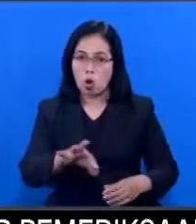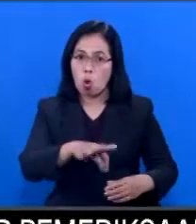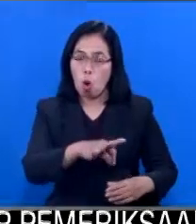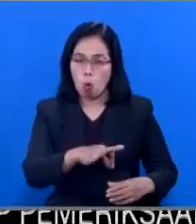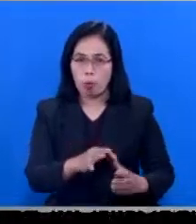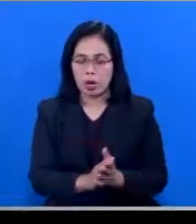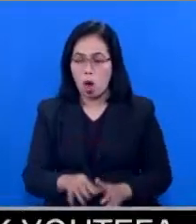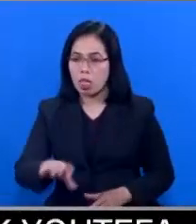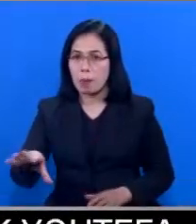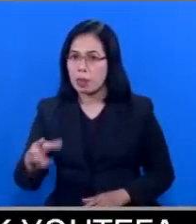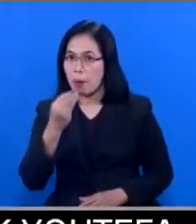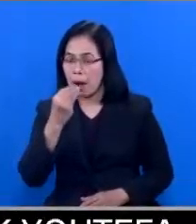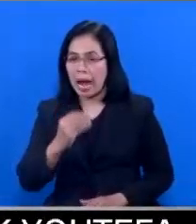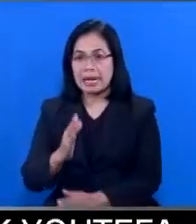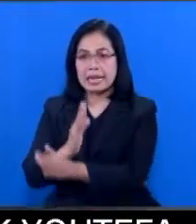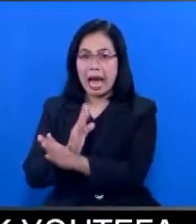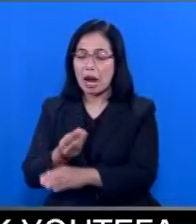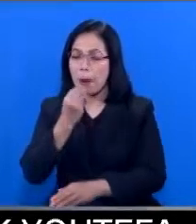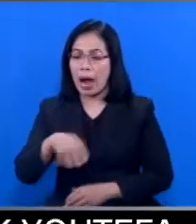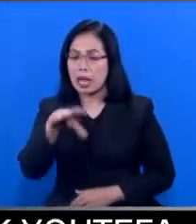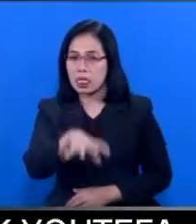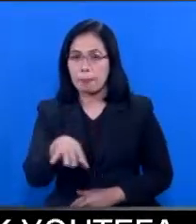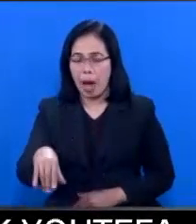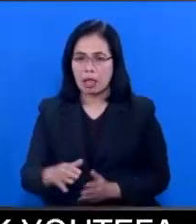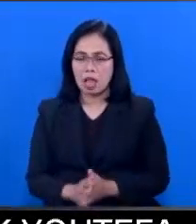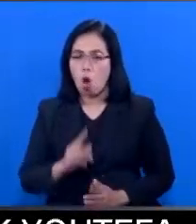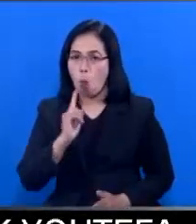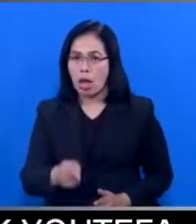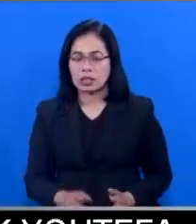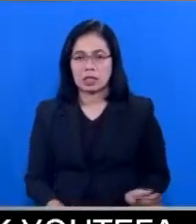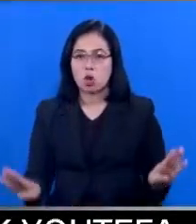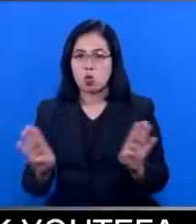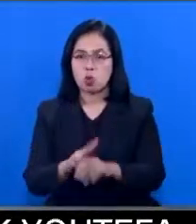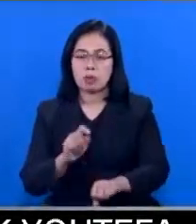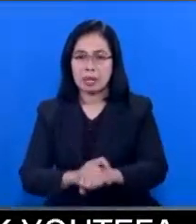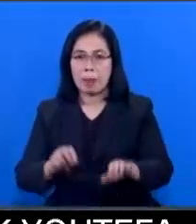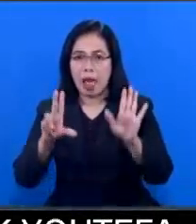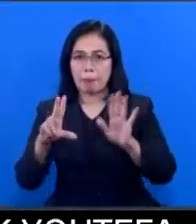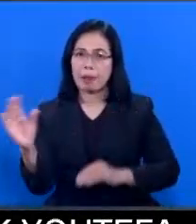memberikan layanan makan di tempat atau dine-in dan diwajibkan tutup pukul 8 malam.